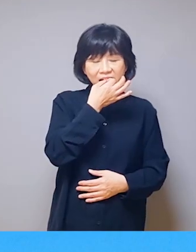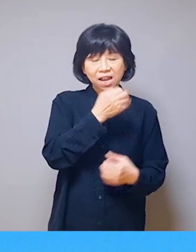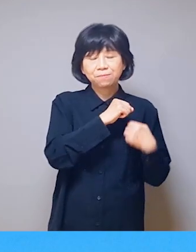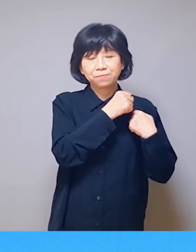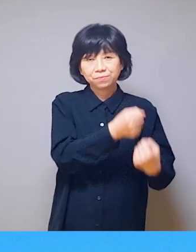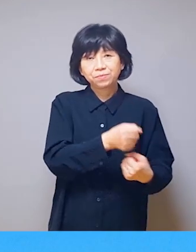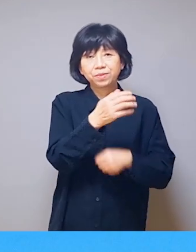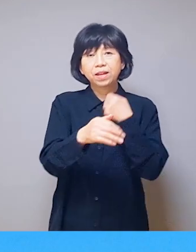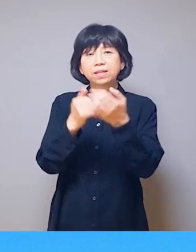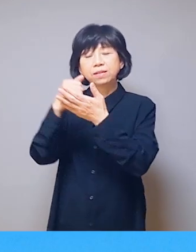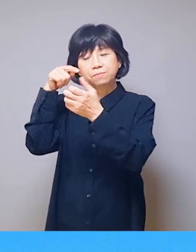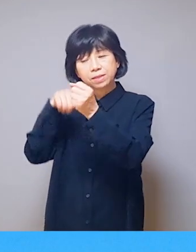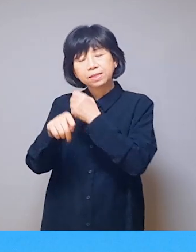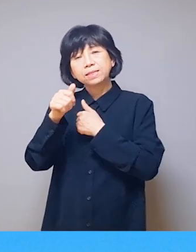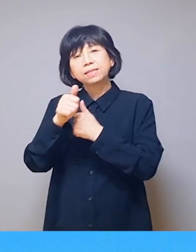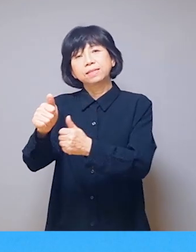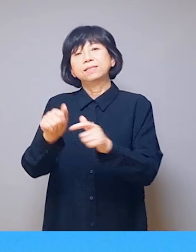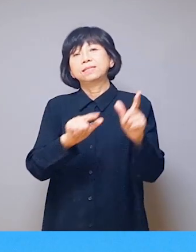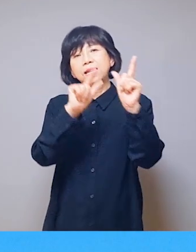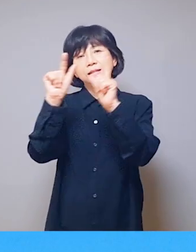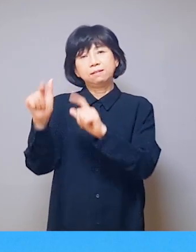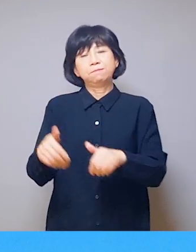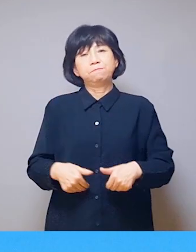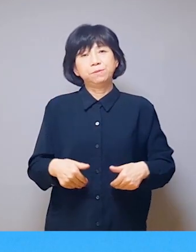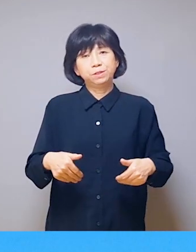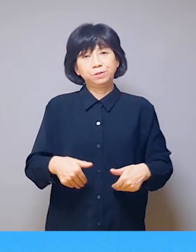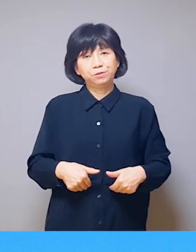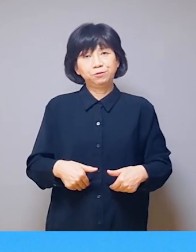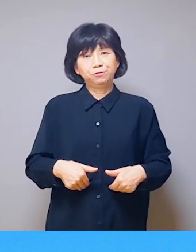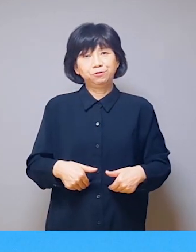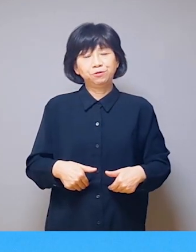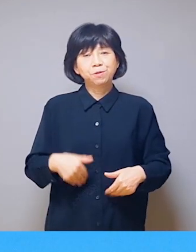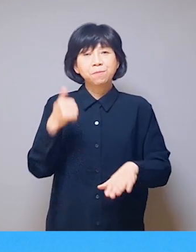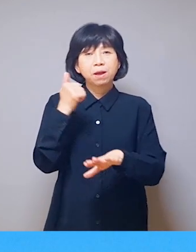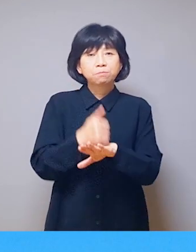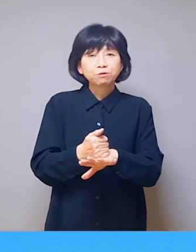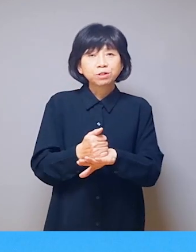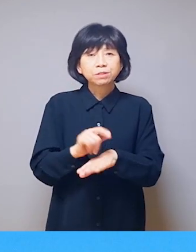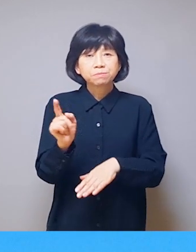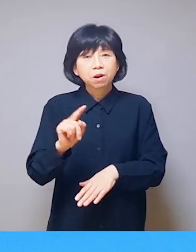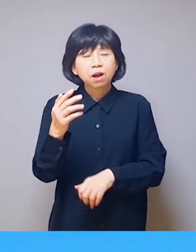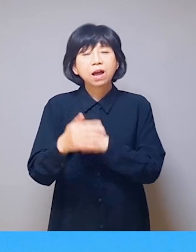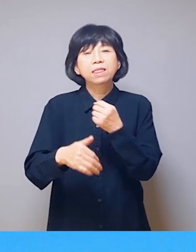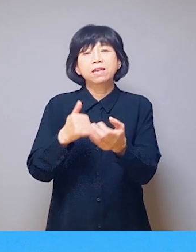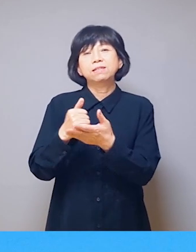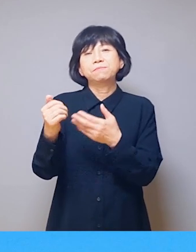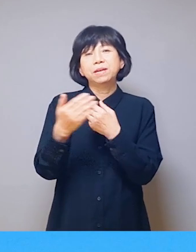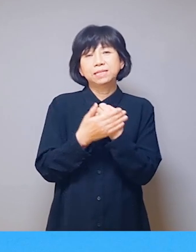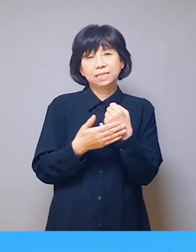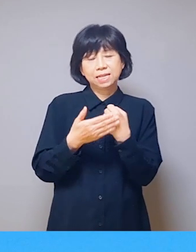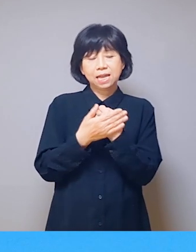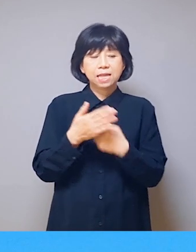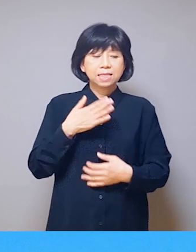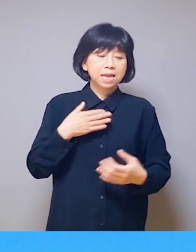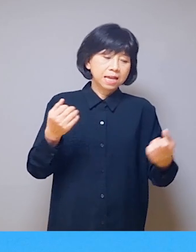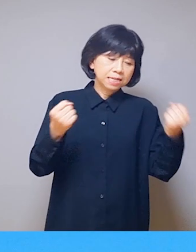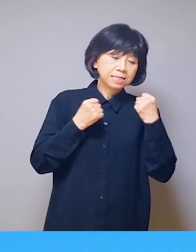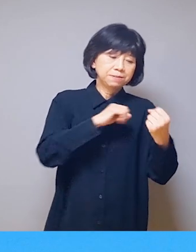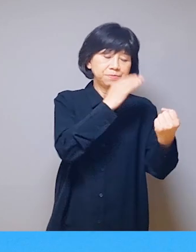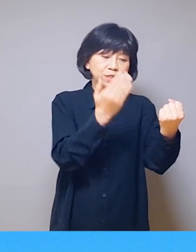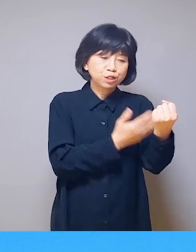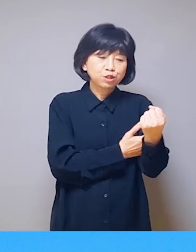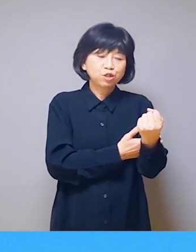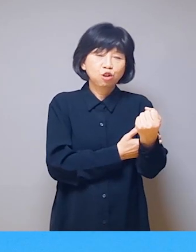뜻을 따라 사는 것이 필요한 겁니다. 근데 그게 마무리가 되는 게 뭘로 마무리돼야 된다고요? 내 힘으로, 내 능력으로,